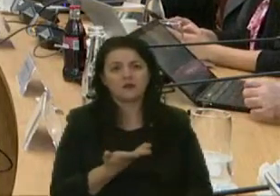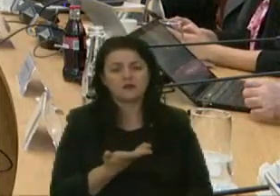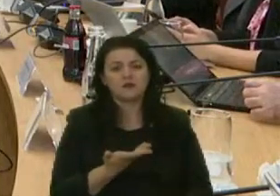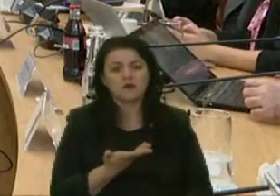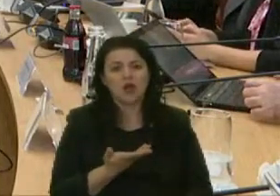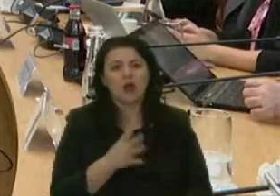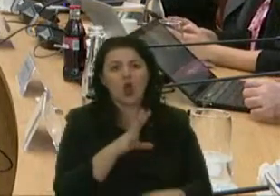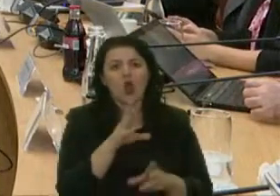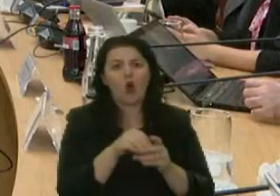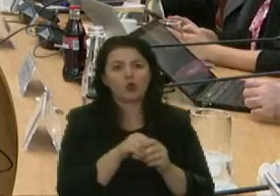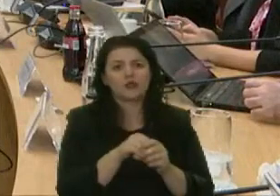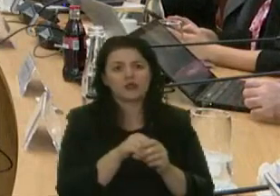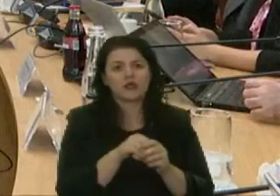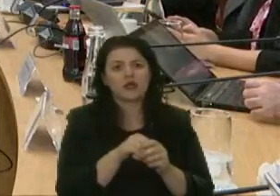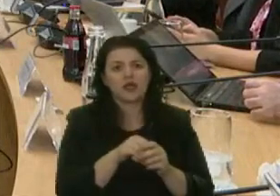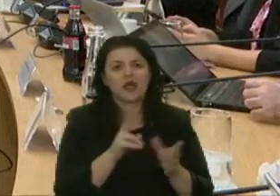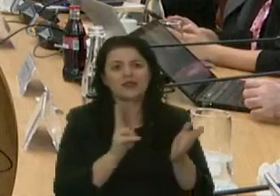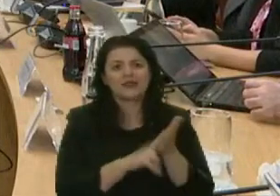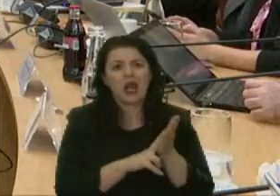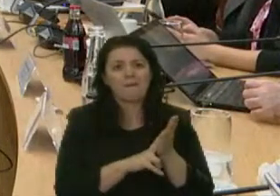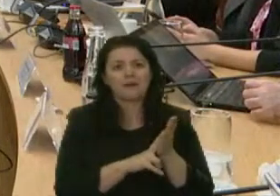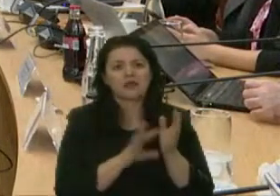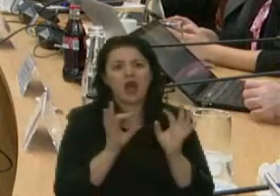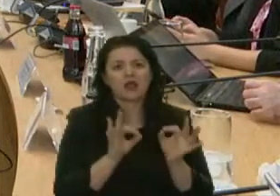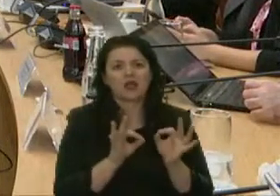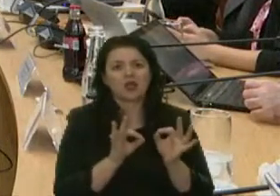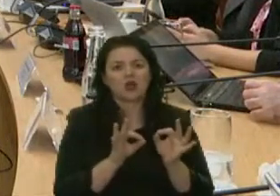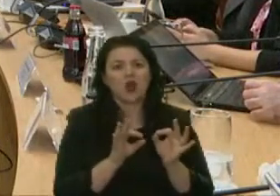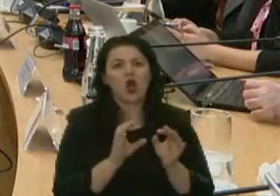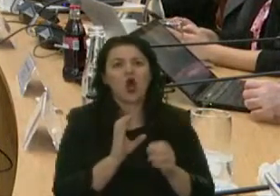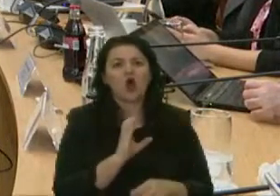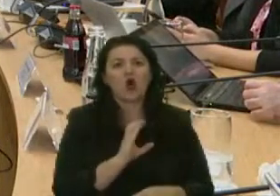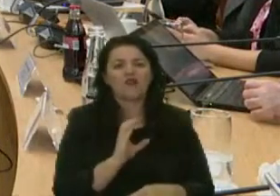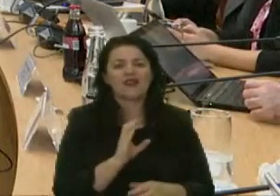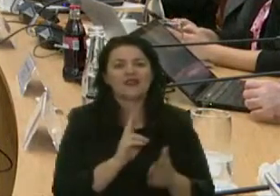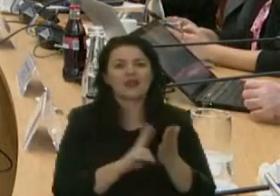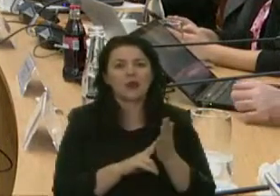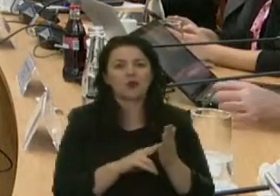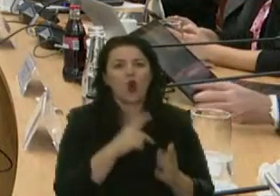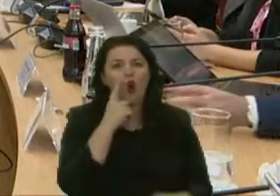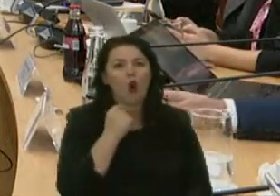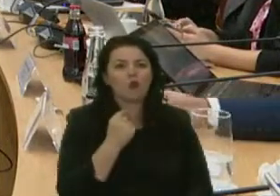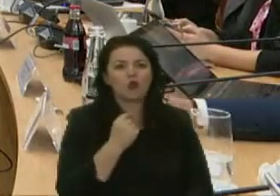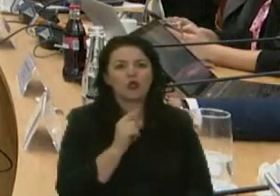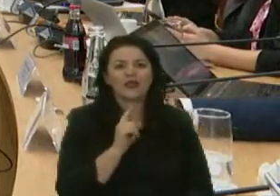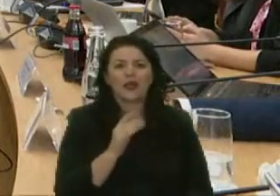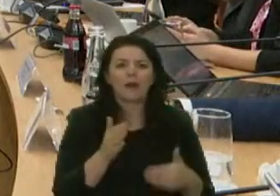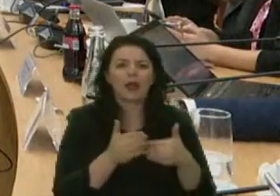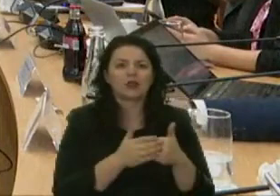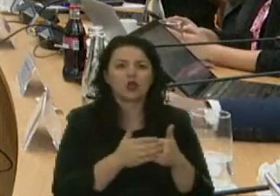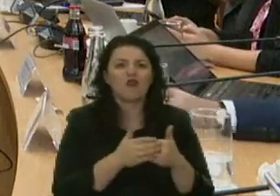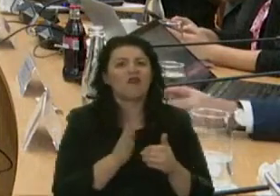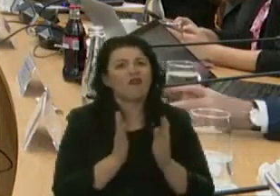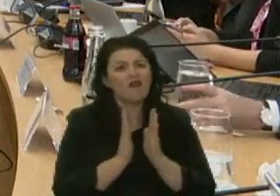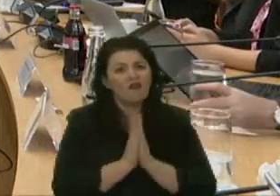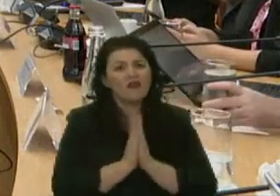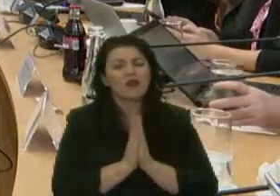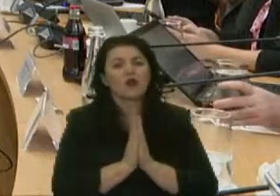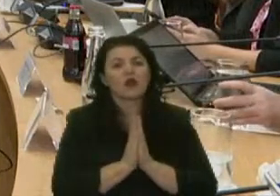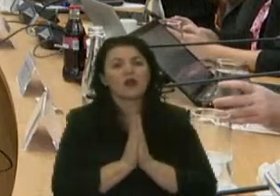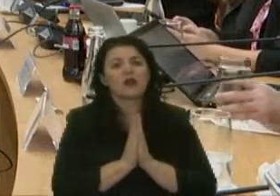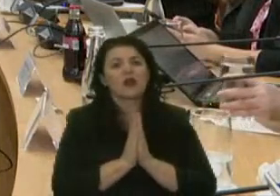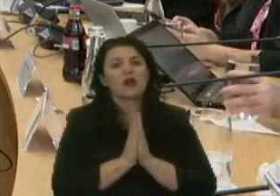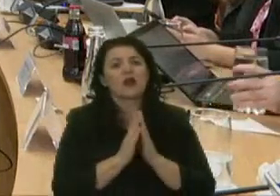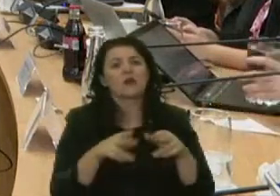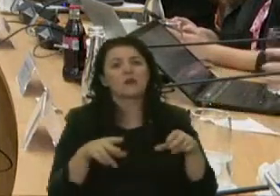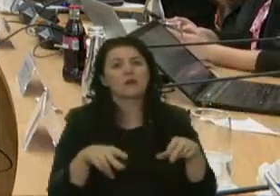a avea o locuință Care este un drept garantat de Convenția Europeană a drepturilor omului dar pe lângă aceasta vreau să vă rog domnul președinte